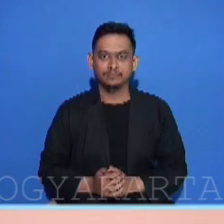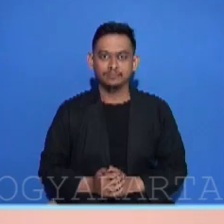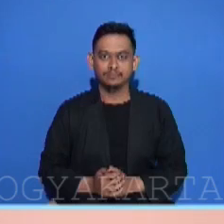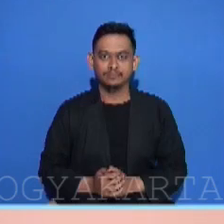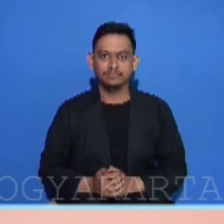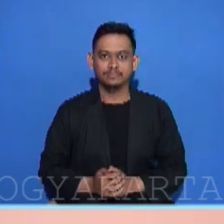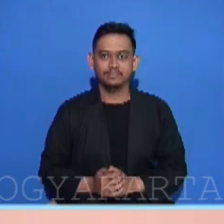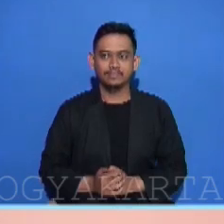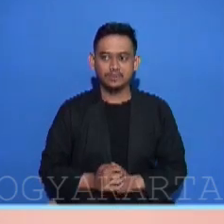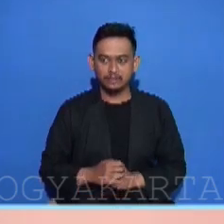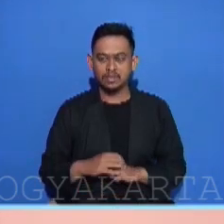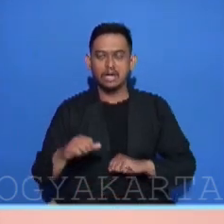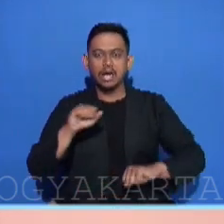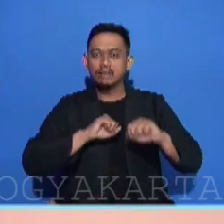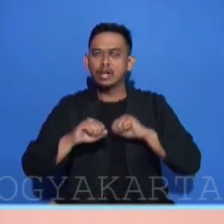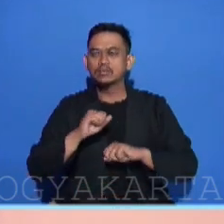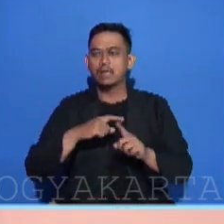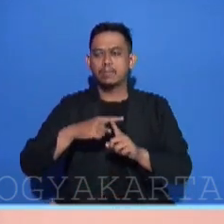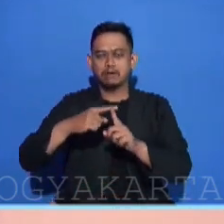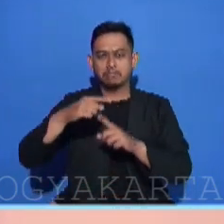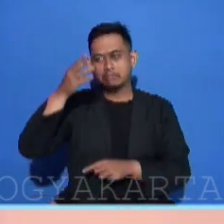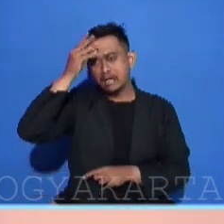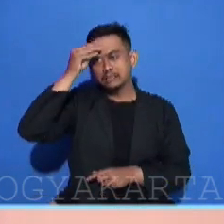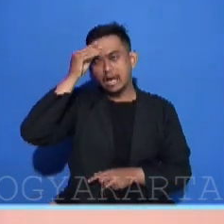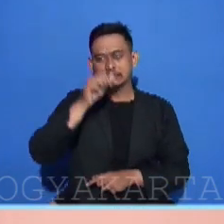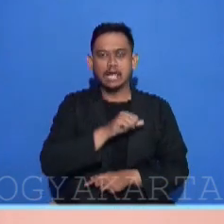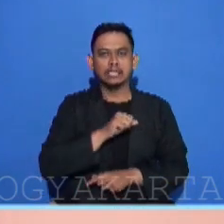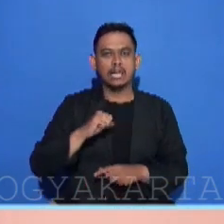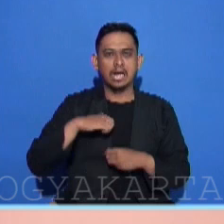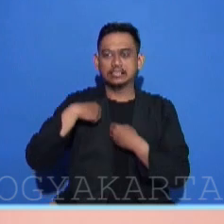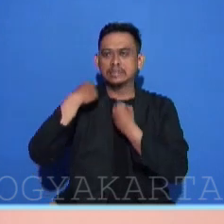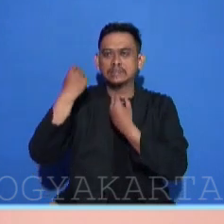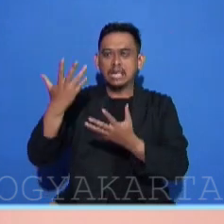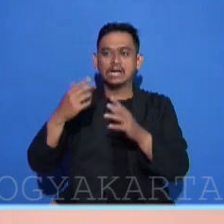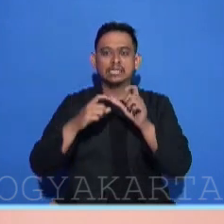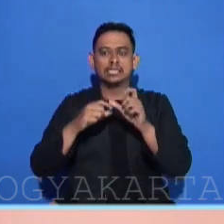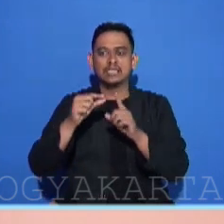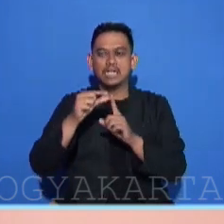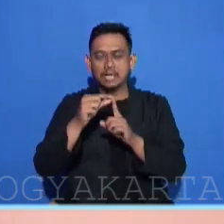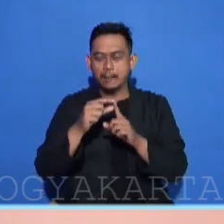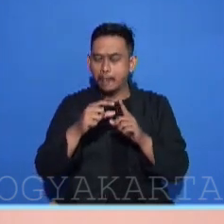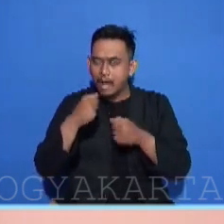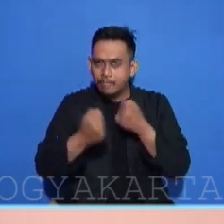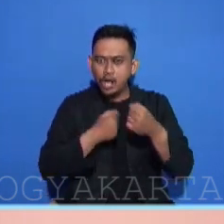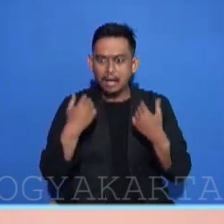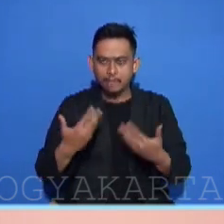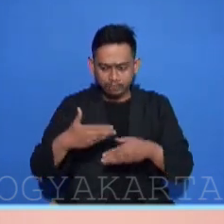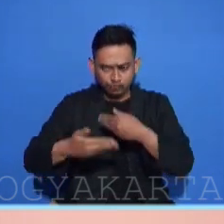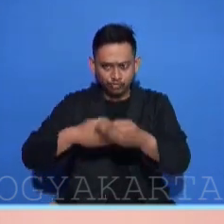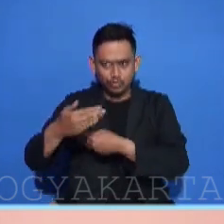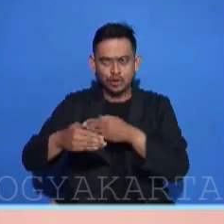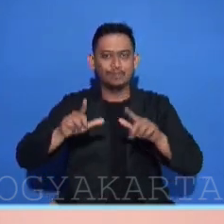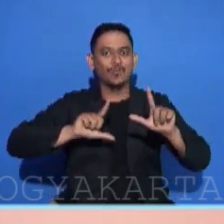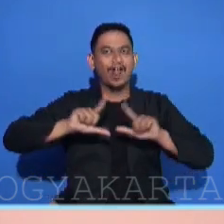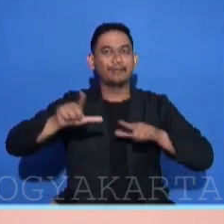upaya meningkatkan semangat belajar agama Islam di lingkup Sekolah Dasar terus dilakukan salah satunya melalui lomba